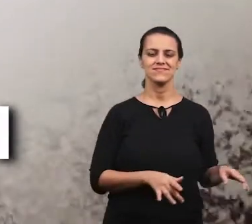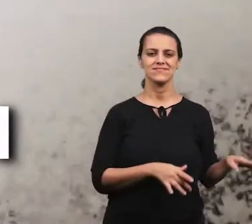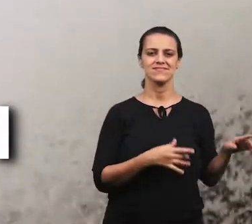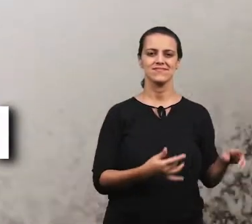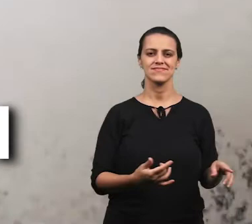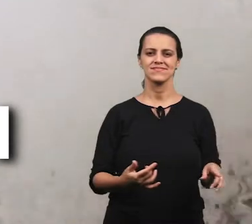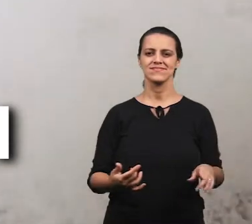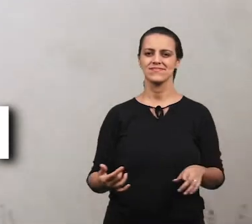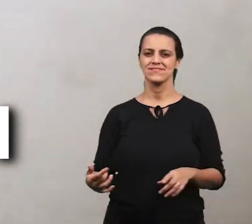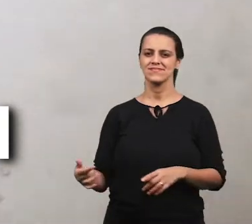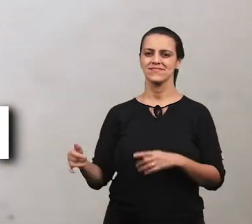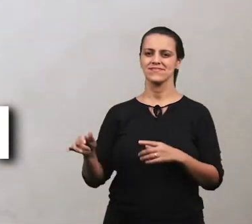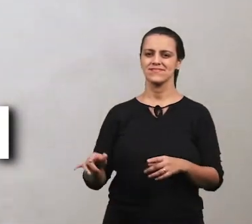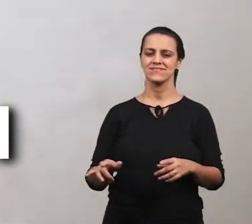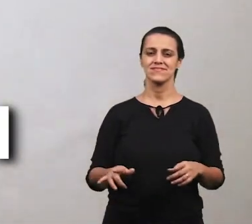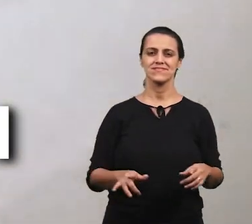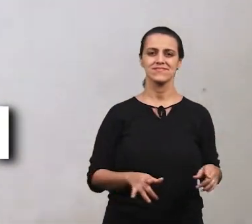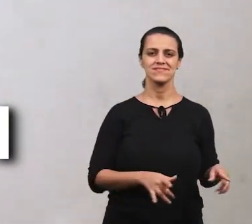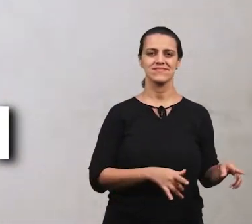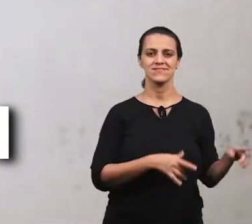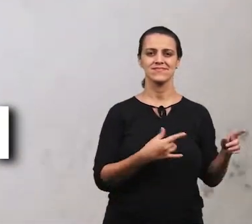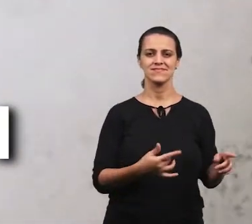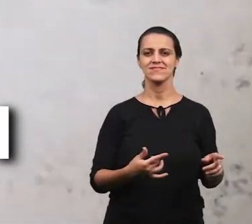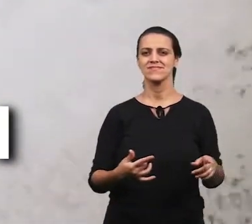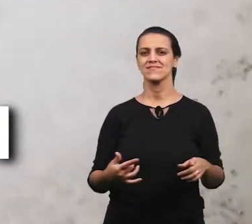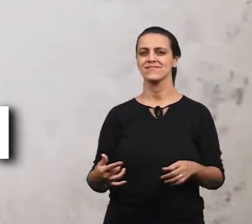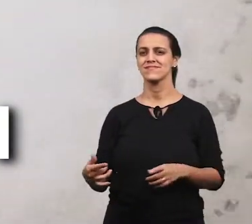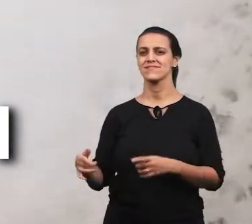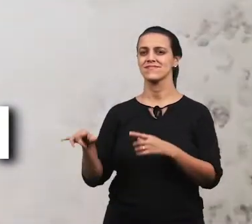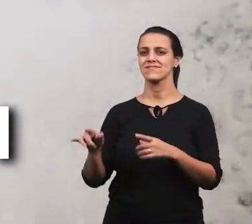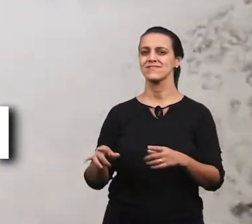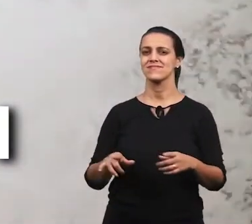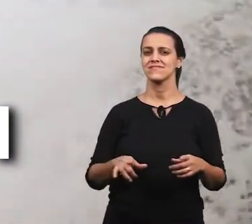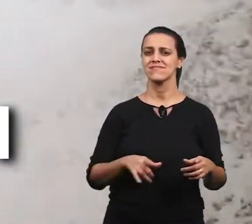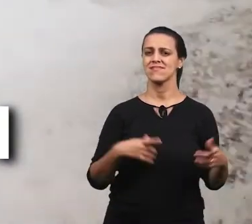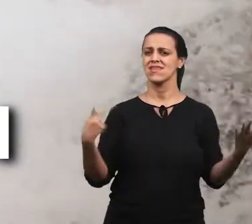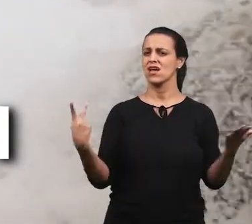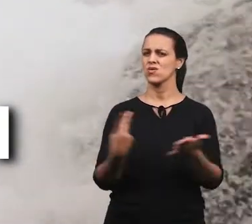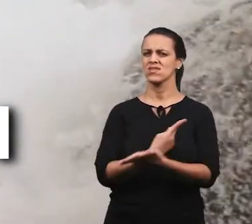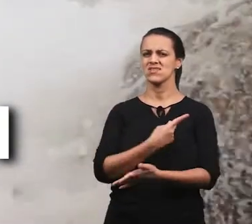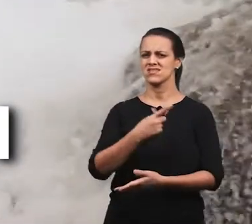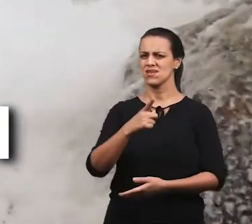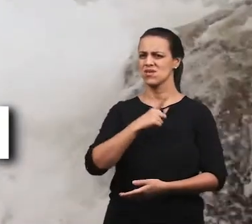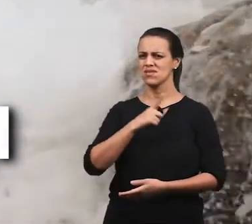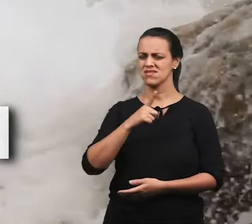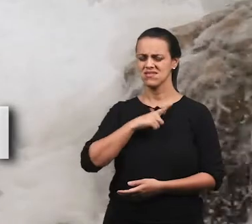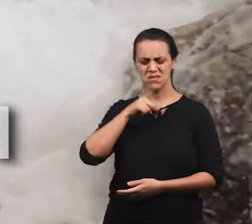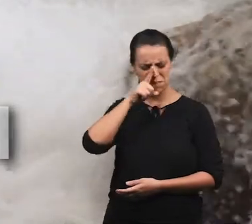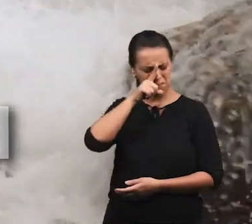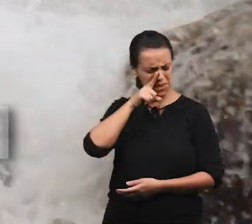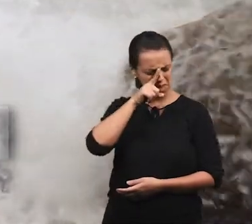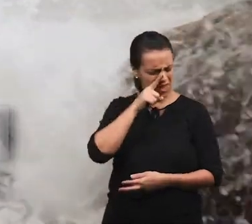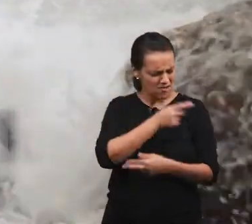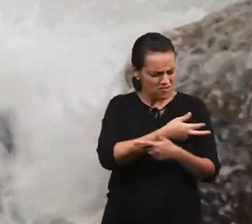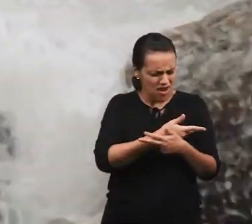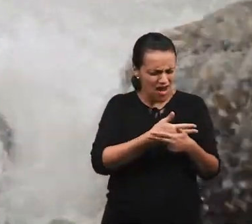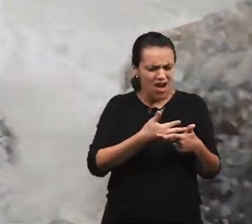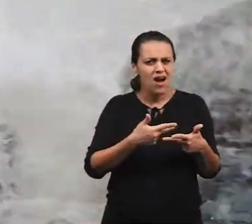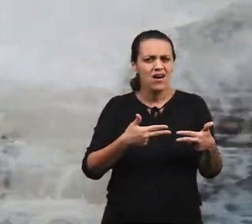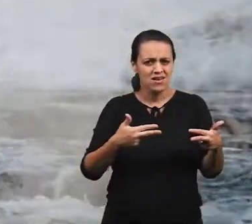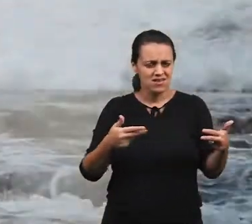Прошел немало я скорбей, невзгод и черных дней, но ты всегда была со